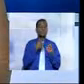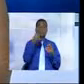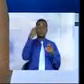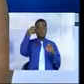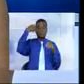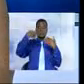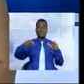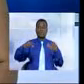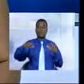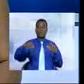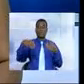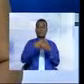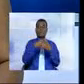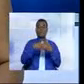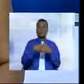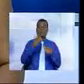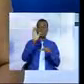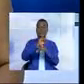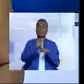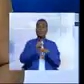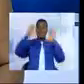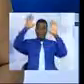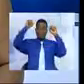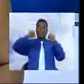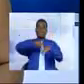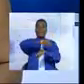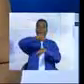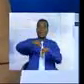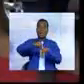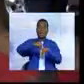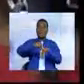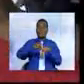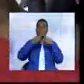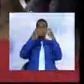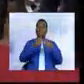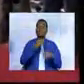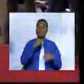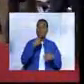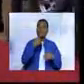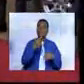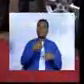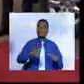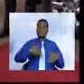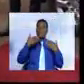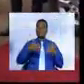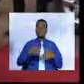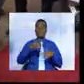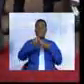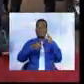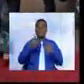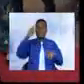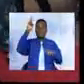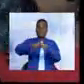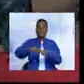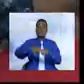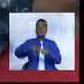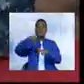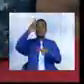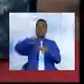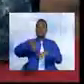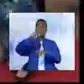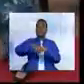Rappelons pour terminer une nouvelle Côte d'Ivoire. Le président de la République donne l'assurance aux populations de compter sur lui. Des